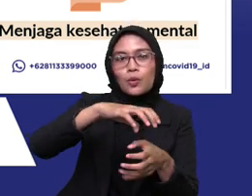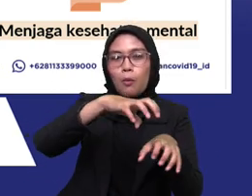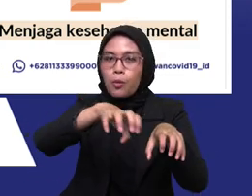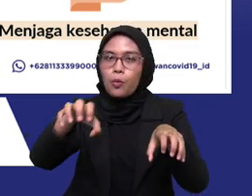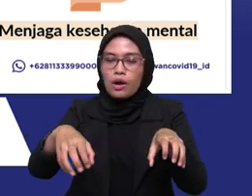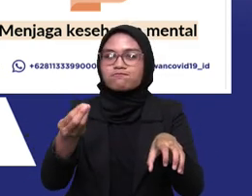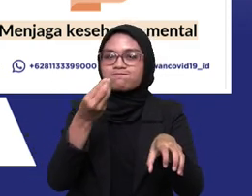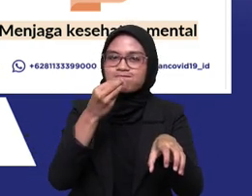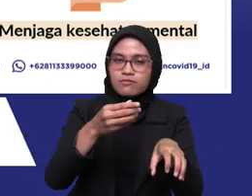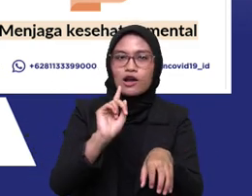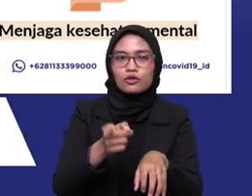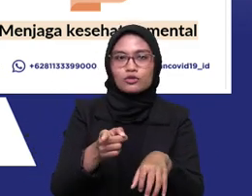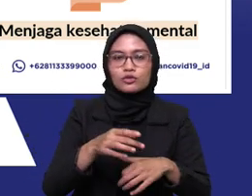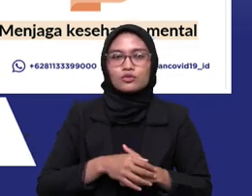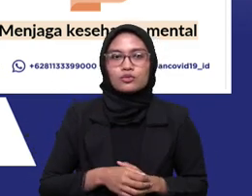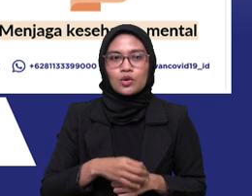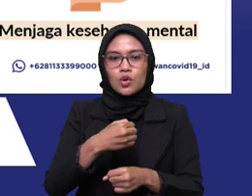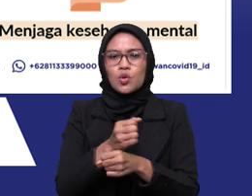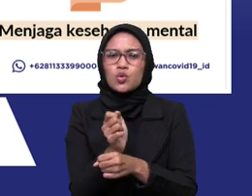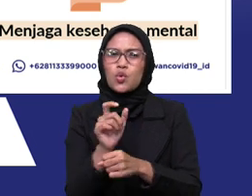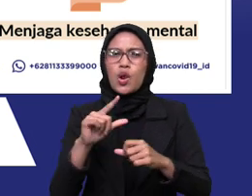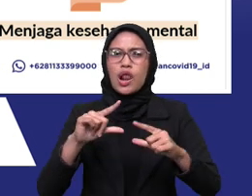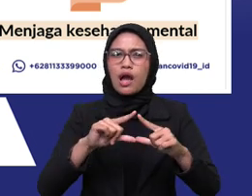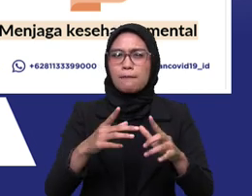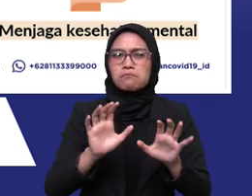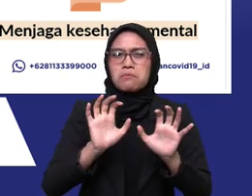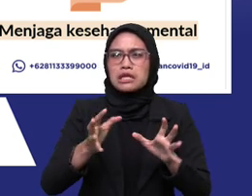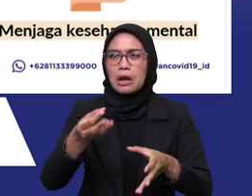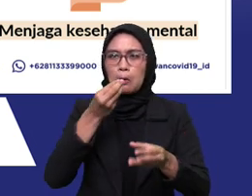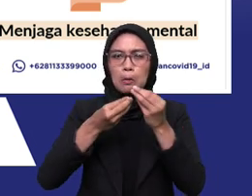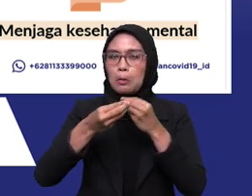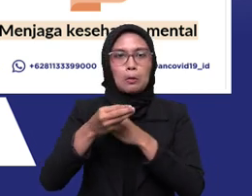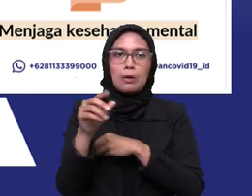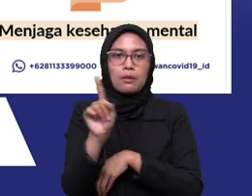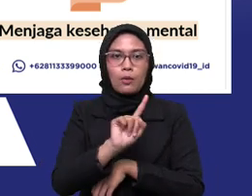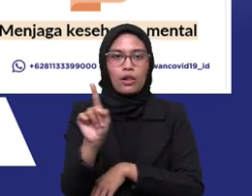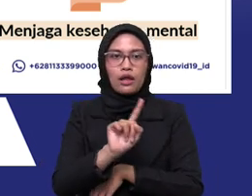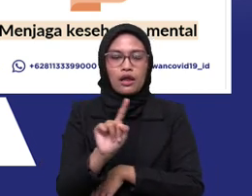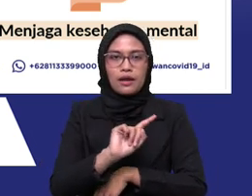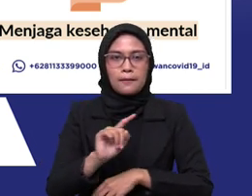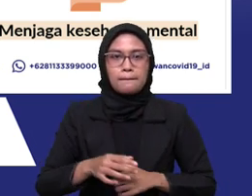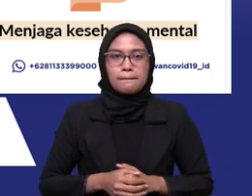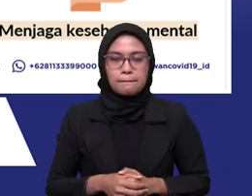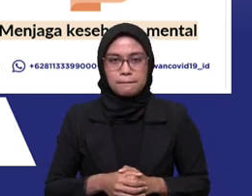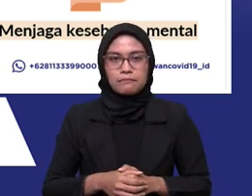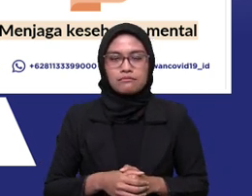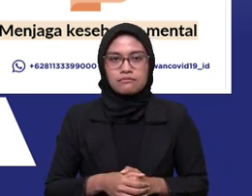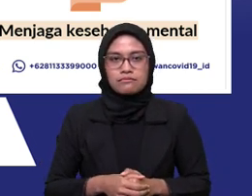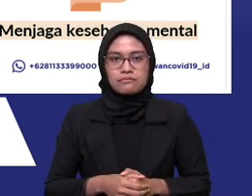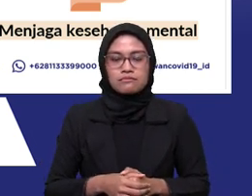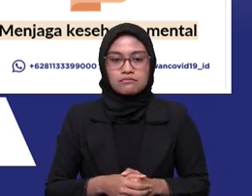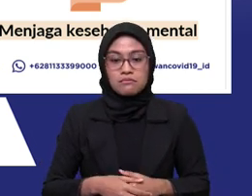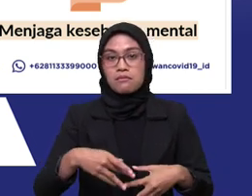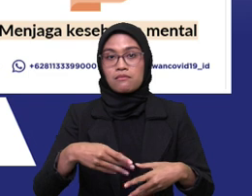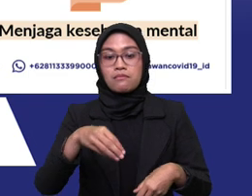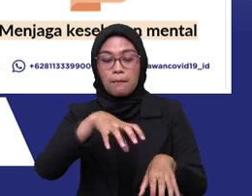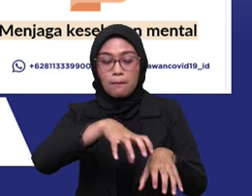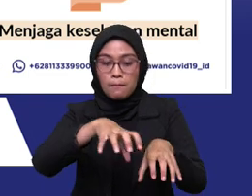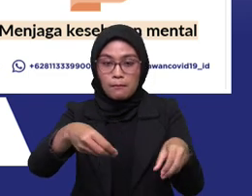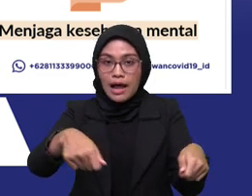konsumsi gula garam dan lemak berlebihan berikutnya memperbanyak Makanan yang diolah sendiri untuk bisa menjamin